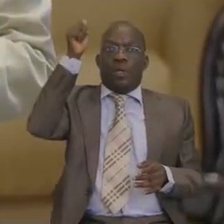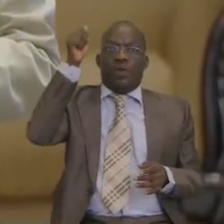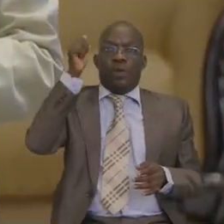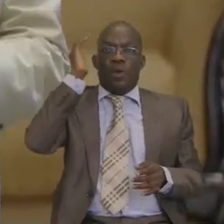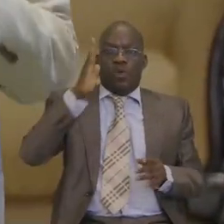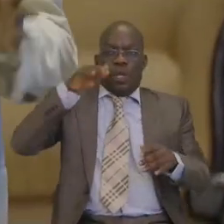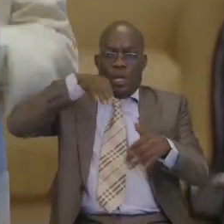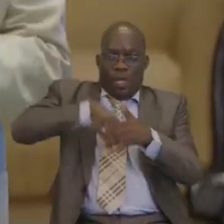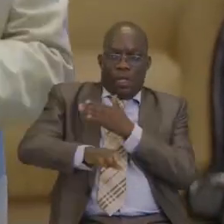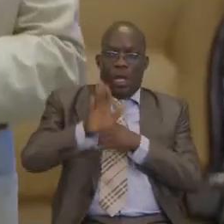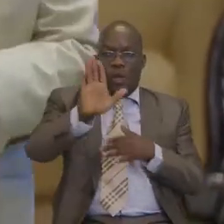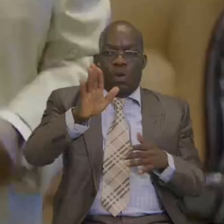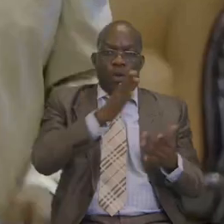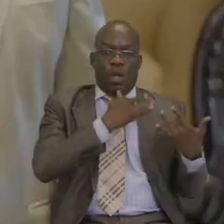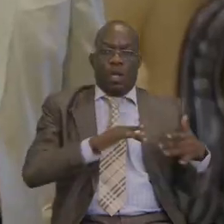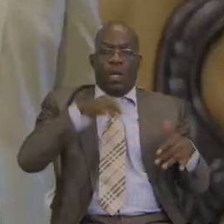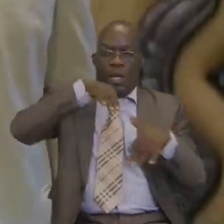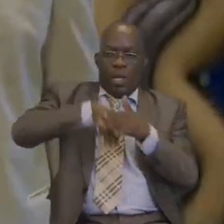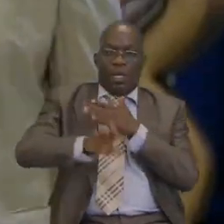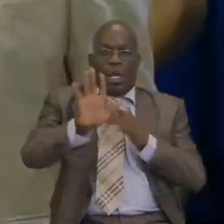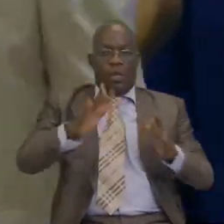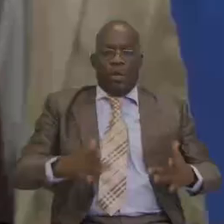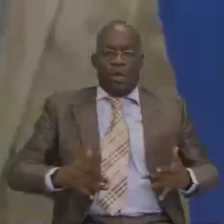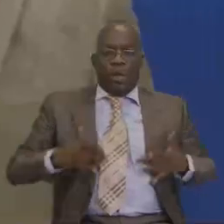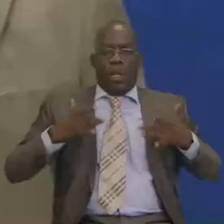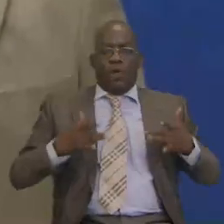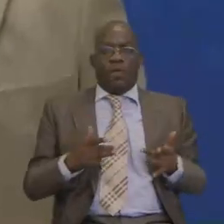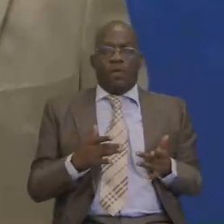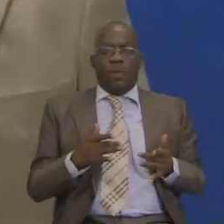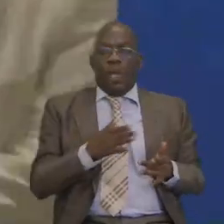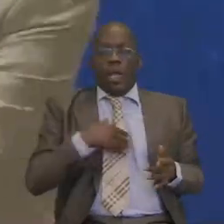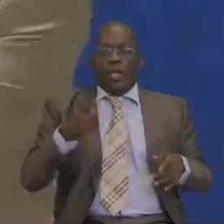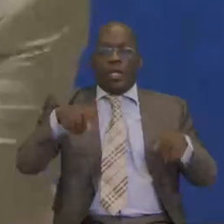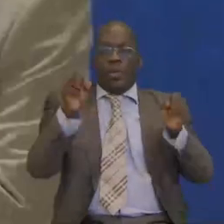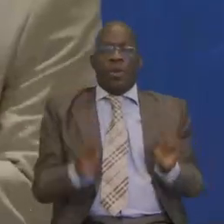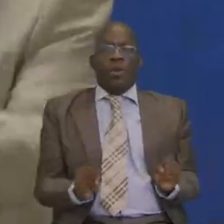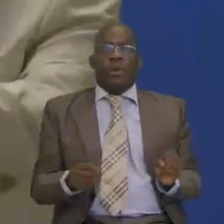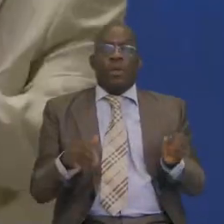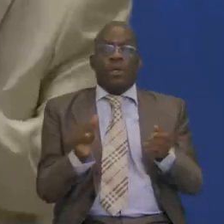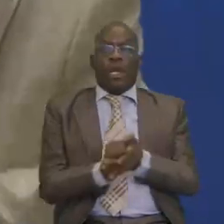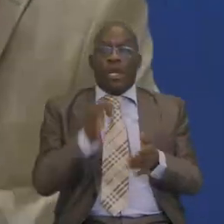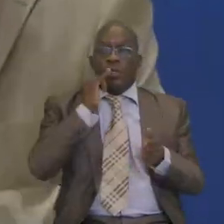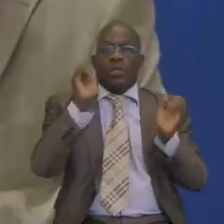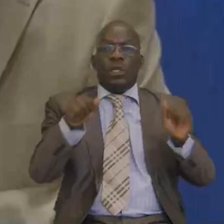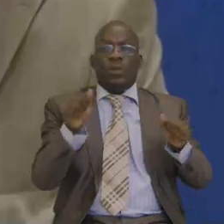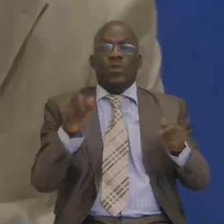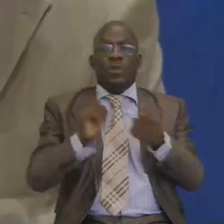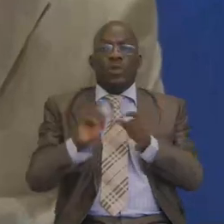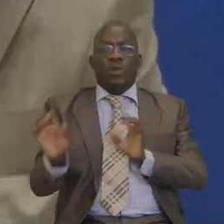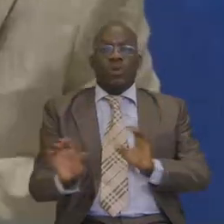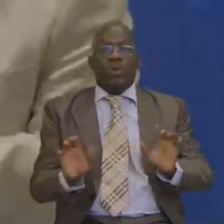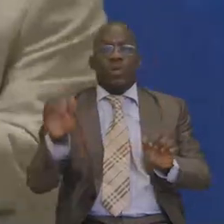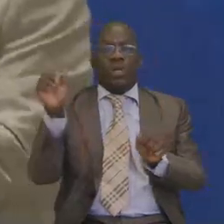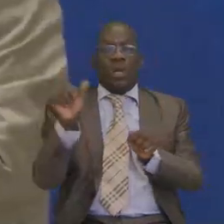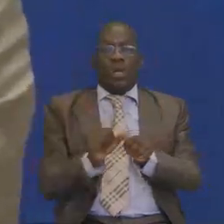pénètre ton cœur, pénètre ta vie et la puissance qui est capable